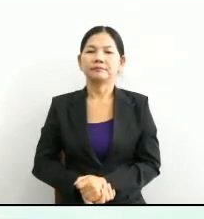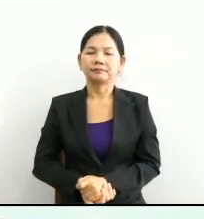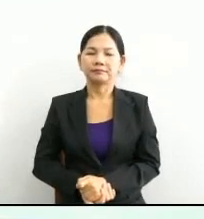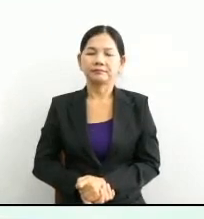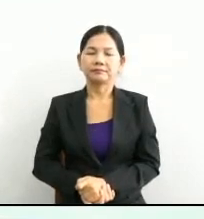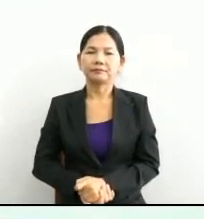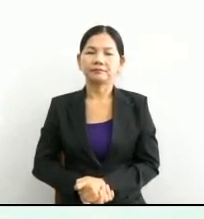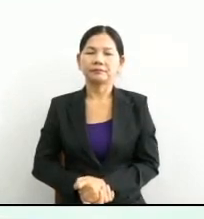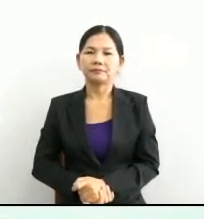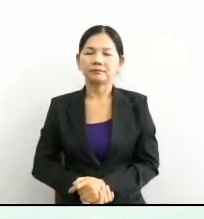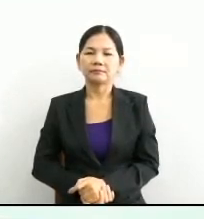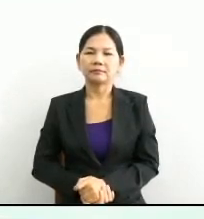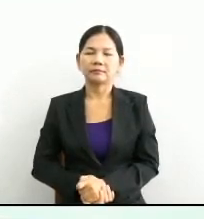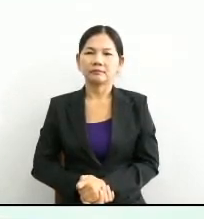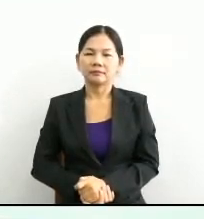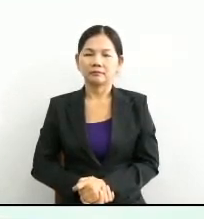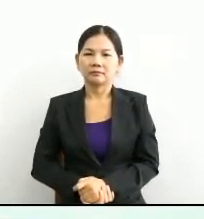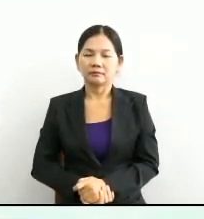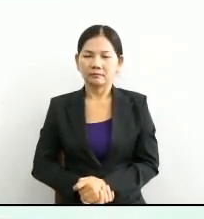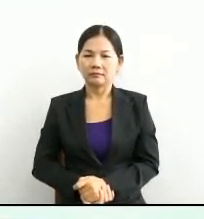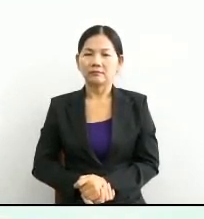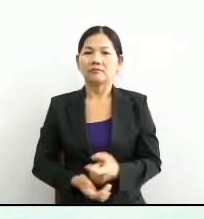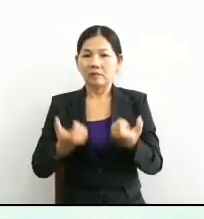sẽ rơi bà tọa cao đi đó sài bàn